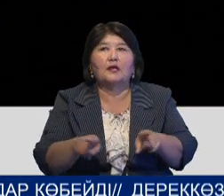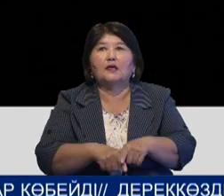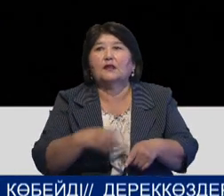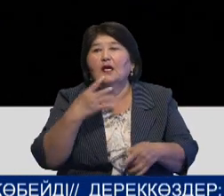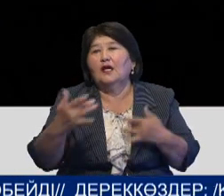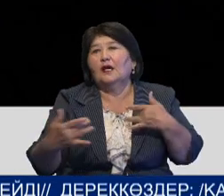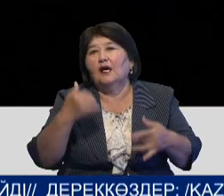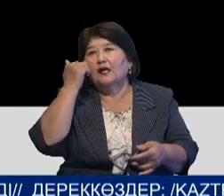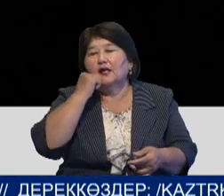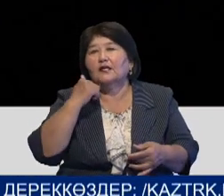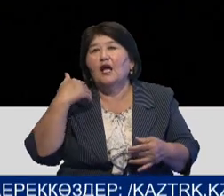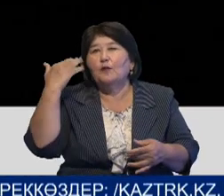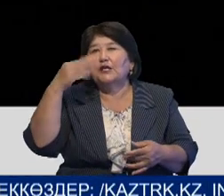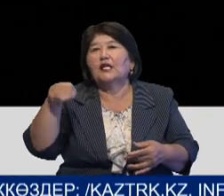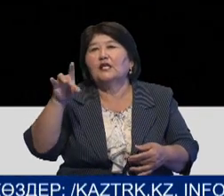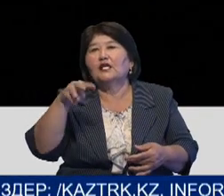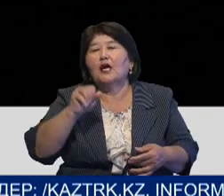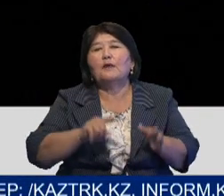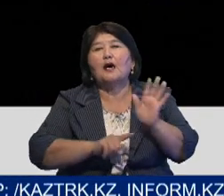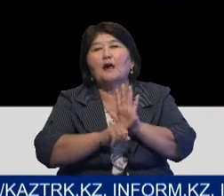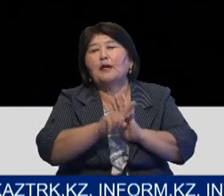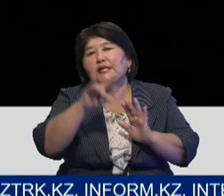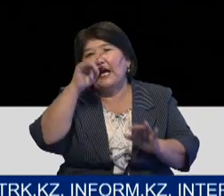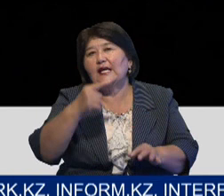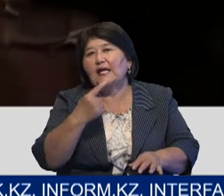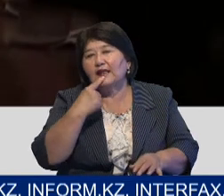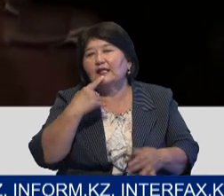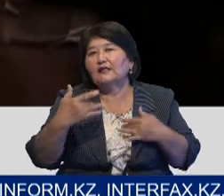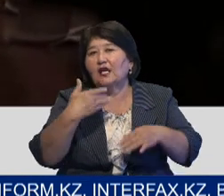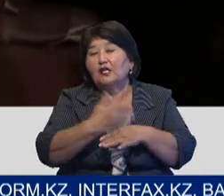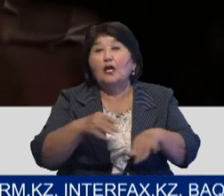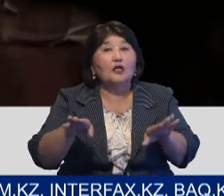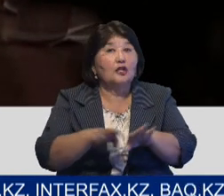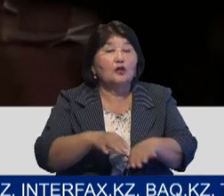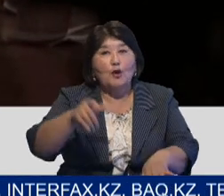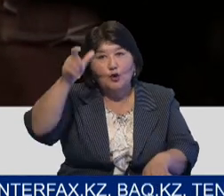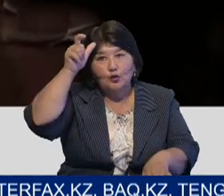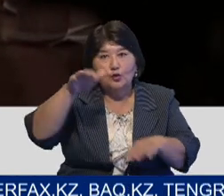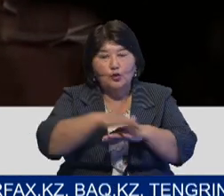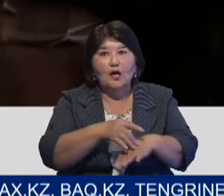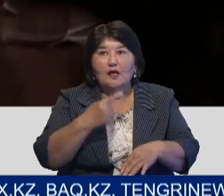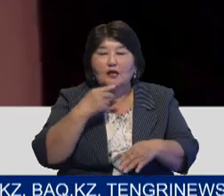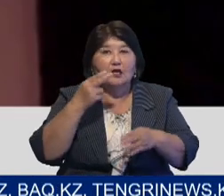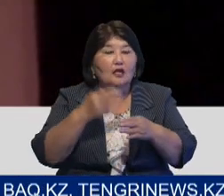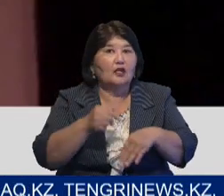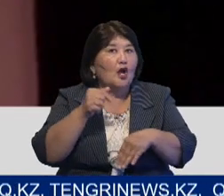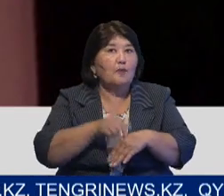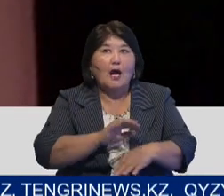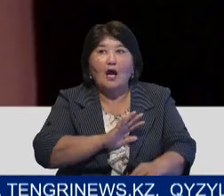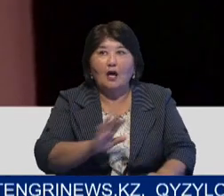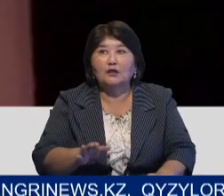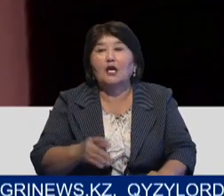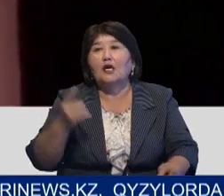қауқарсыздықты бейнелейтін психологиялық драма бастан аяқ қазақ тілінде сахналанды. Дегенмен түрік жұртшылығы тілдік кедергіні байқай қойған